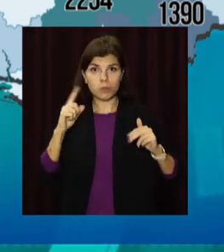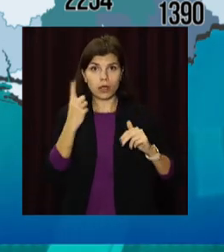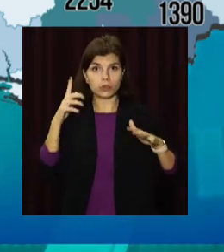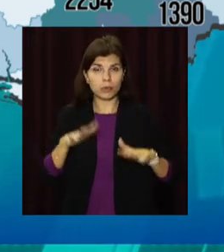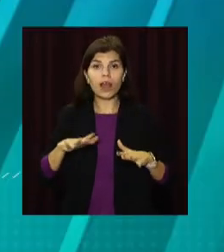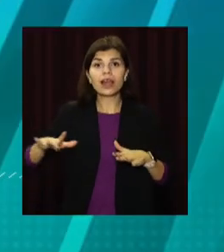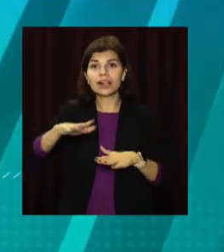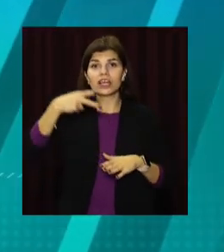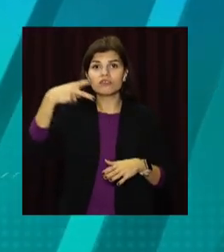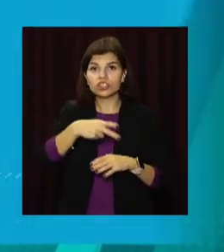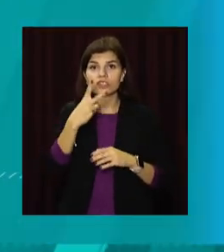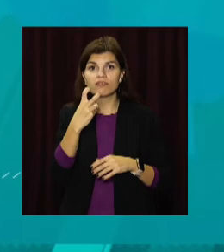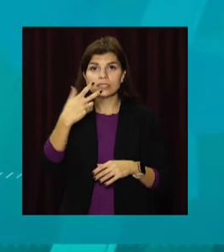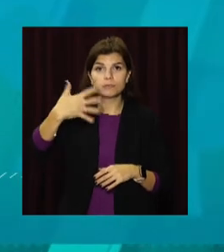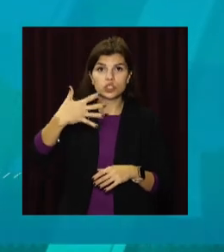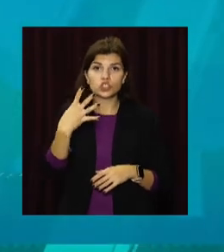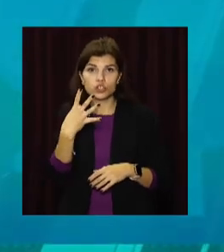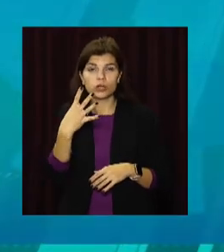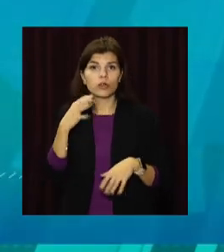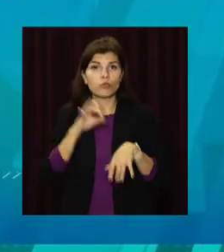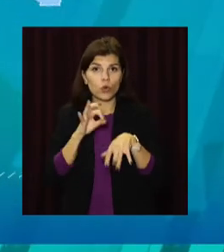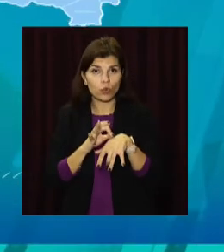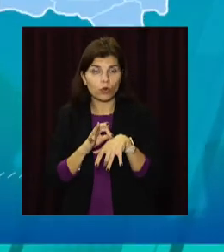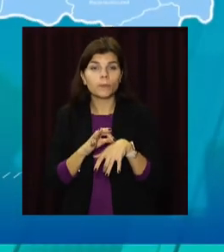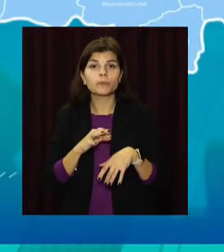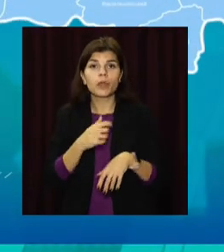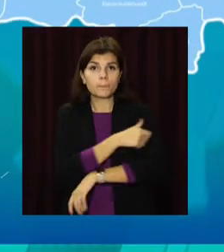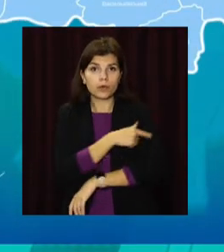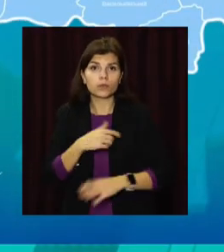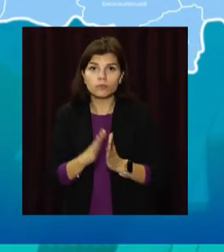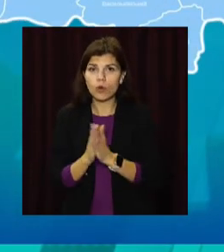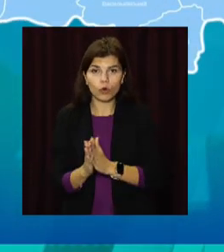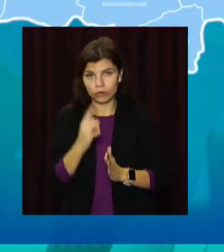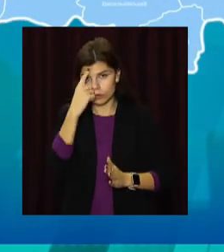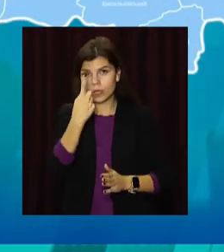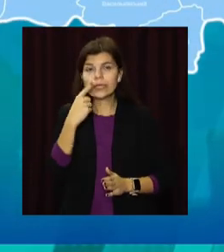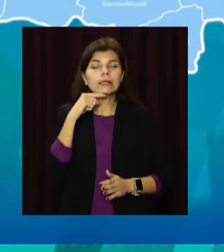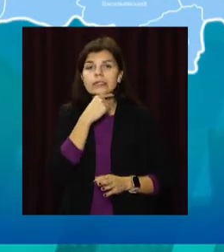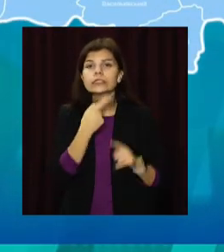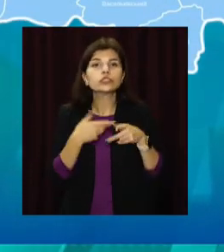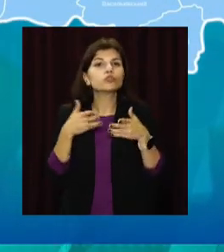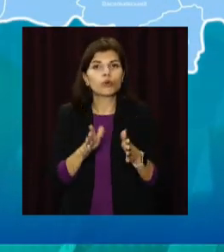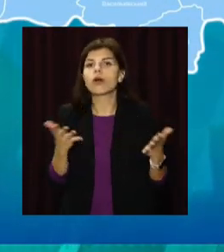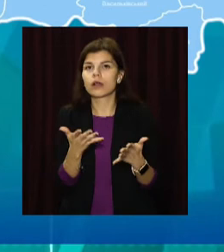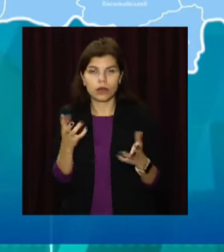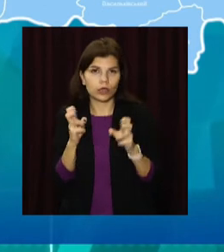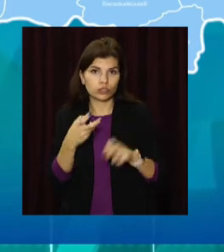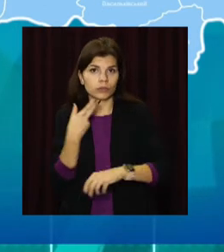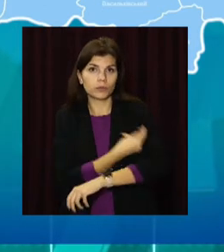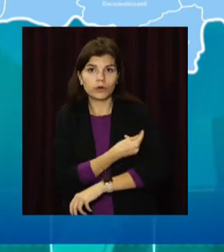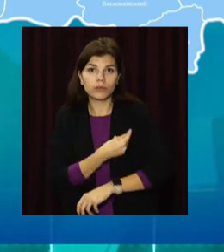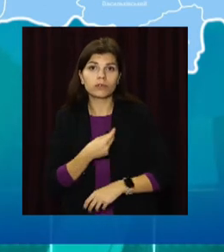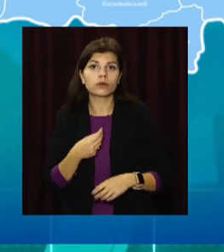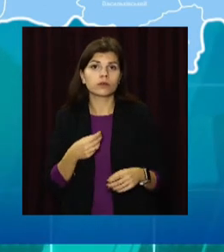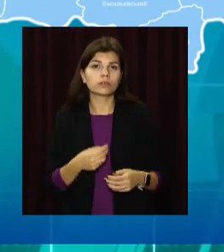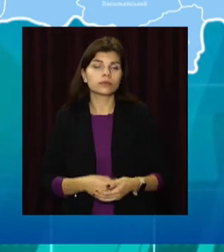У регіоні 2254 недужих. Медики вкотре наголошують, єдиний спосіб захистити себе від тяжкого перебігу хвороби